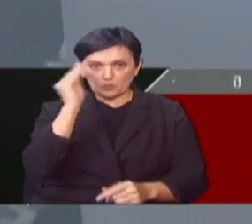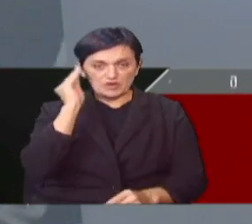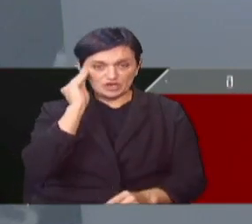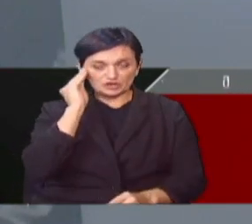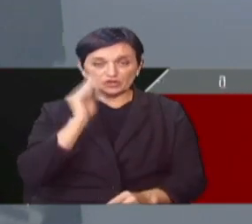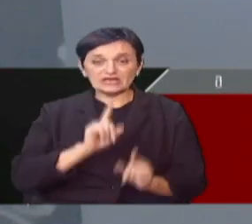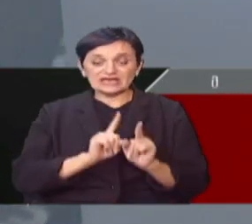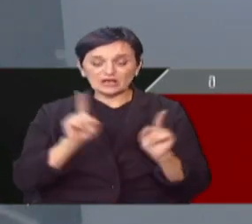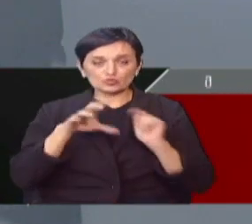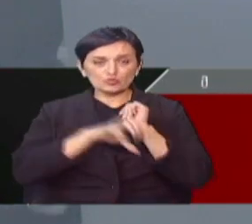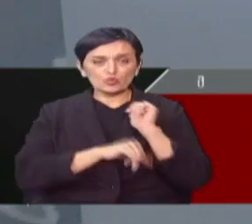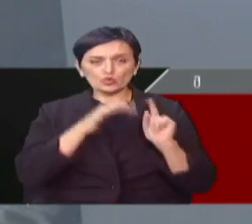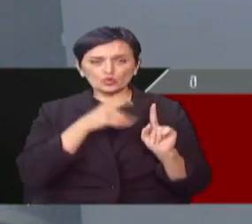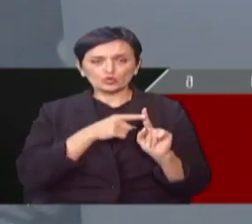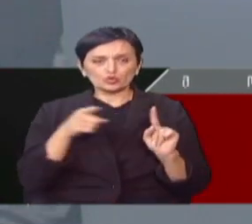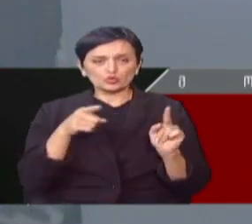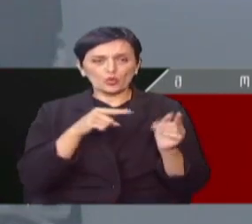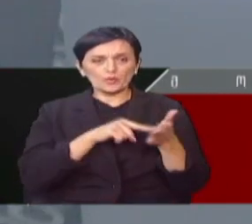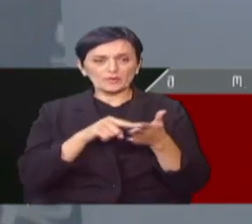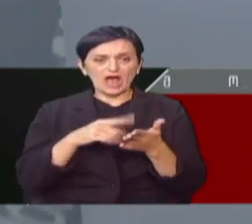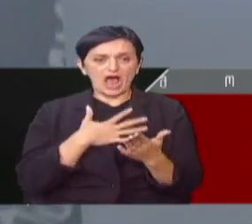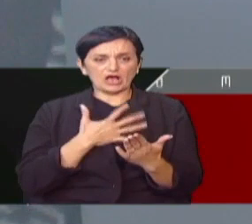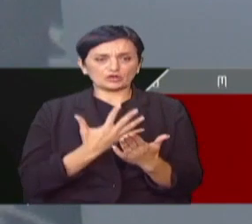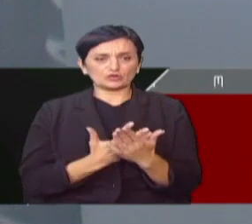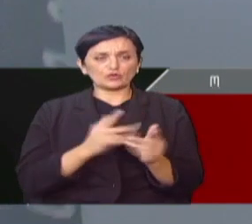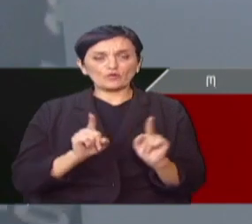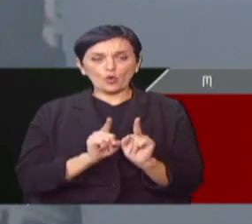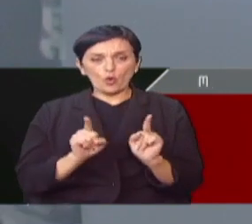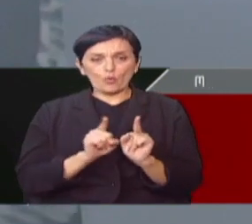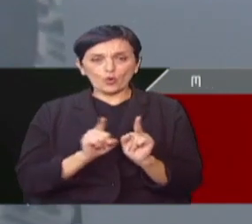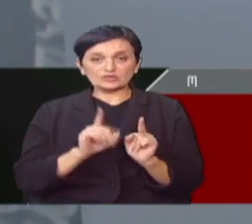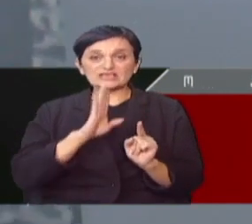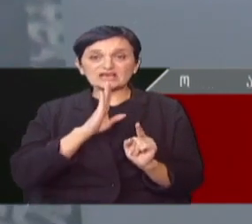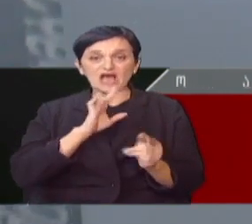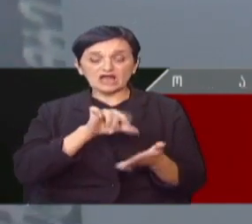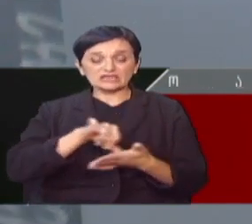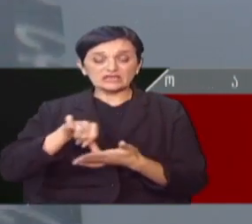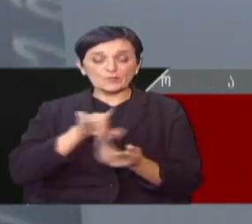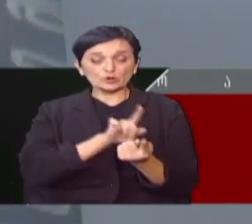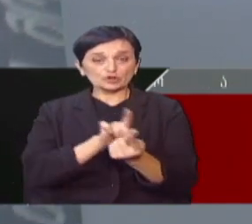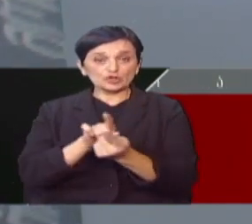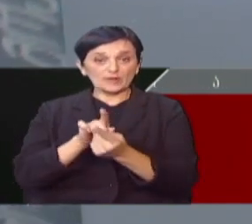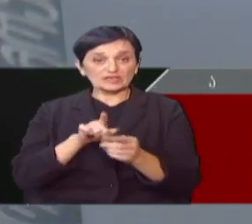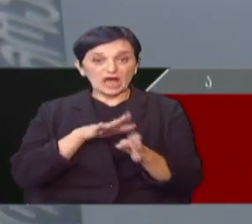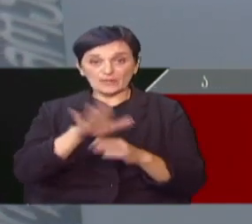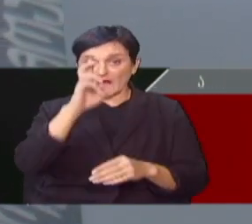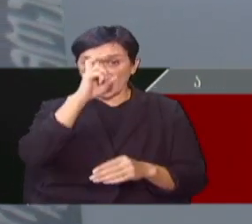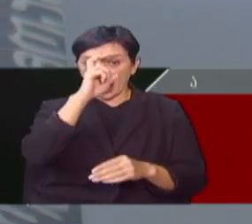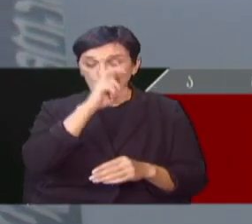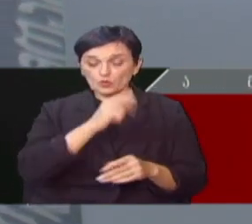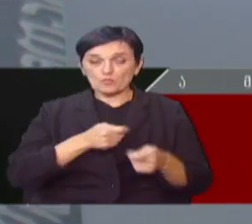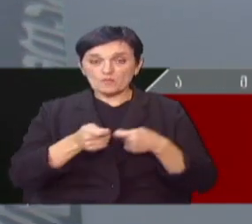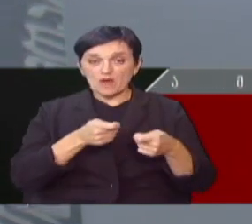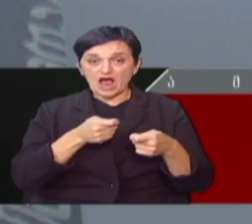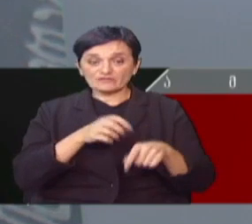მიიჩნევს. განსაკუთრებით ბოლოდროინდელი მინიშნებები და აქტივობები, მათ შორის ოპოზიციის ქალწარმომადგენლებთან შეხვედრები, აღმასრულებელ ხელისუფლებასა და